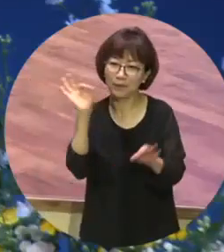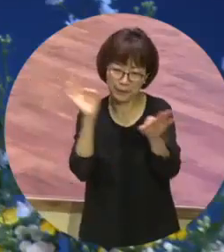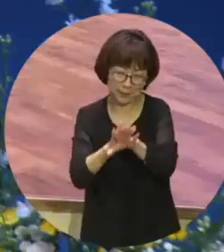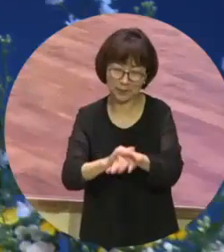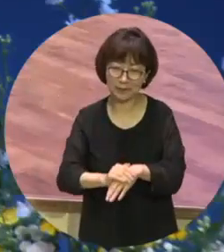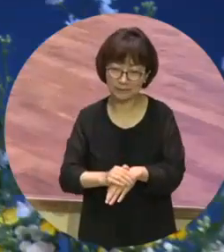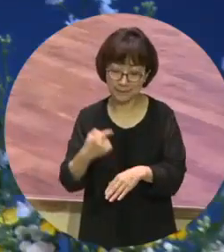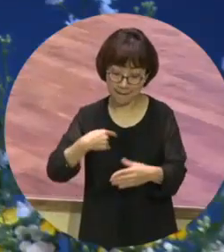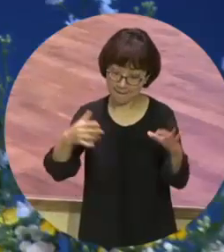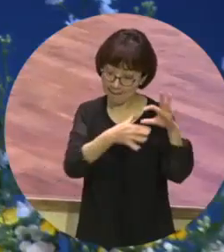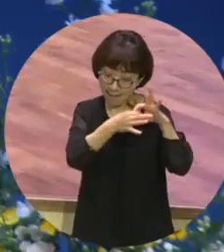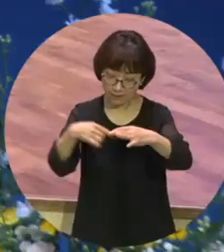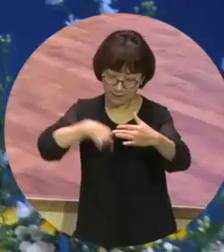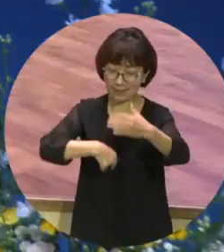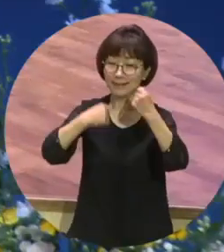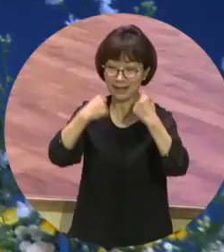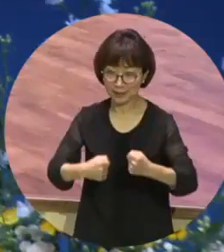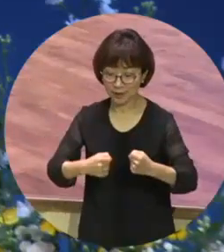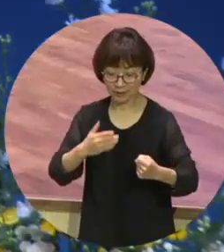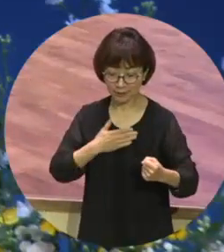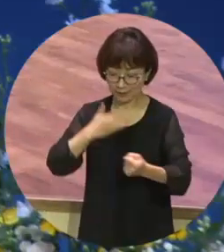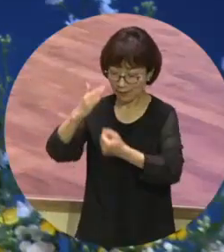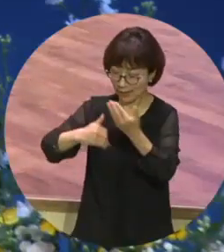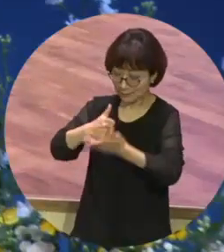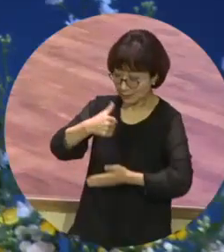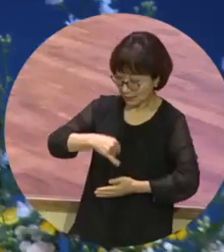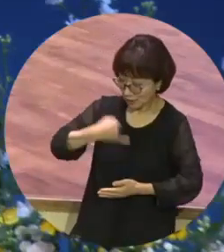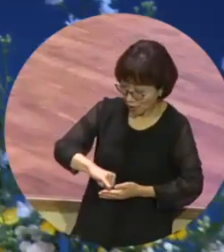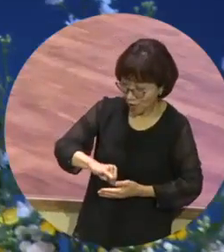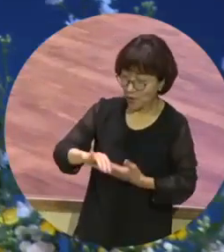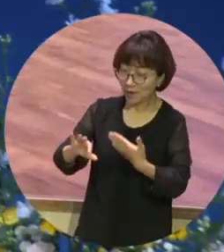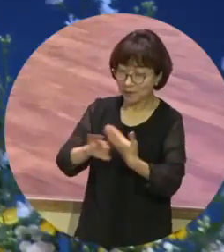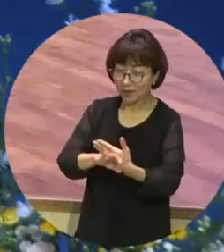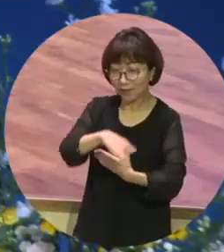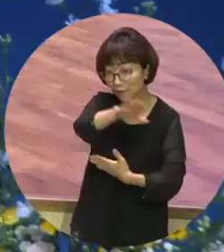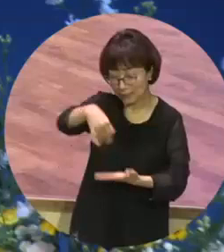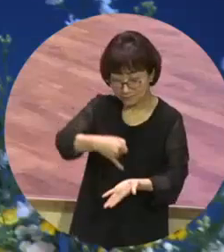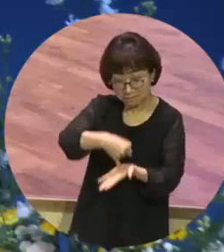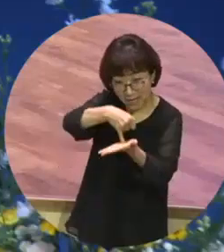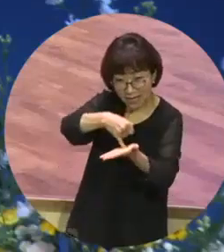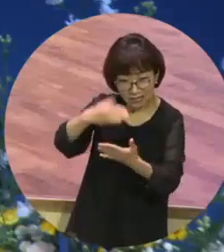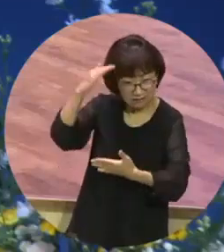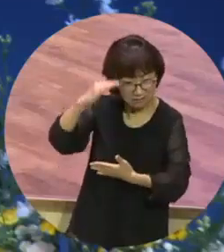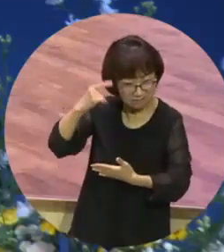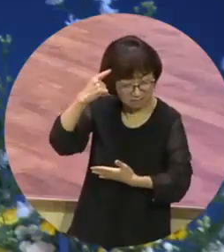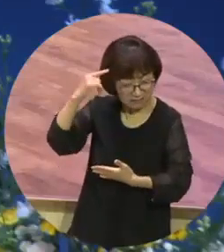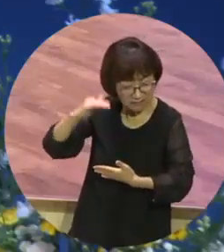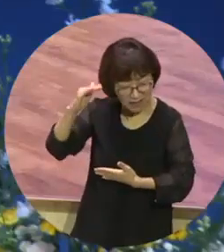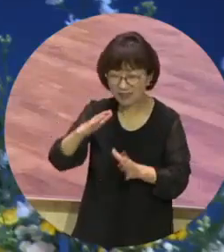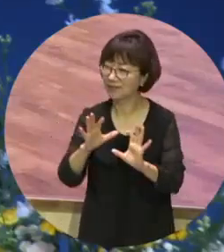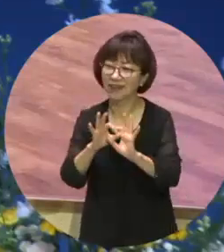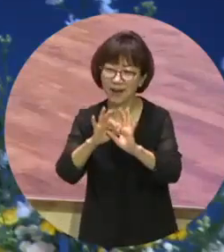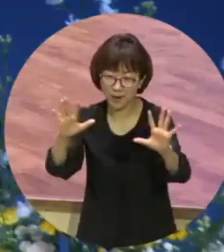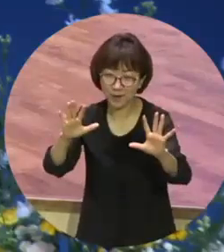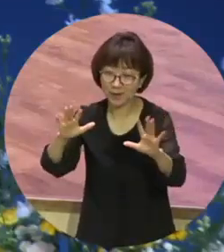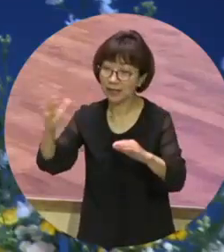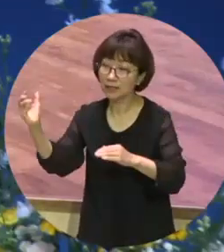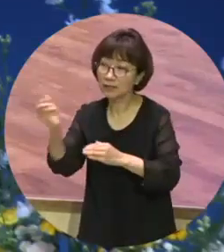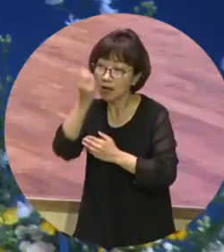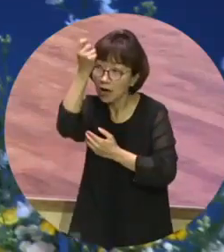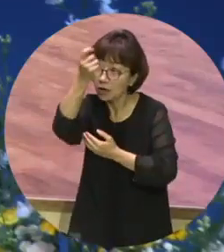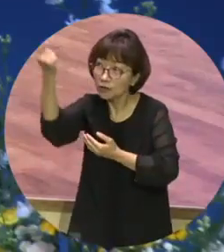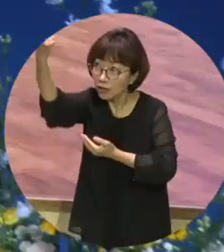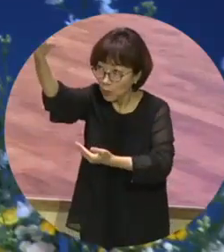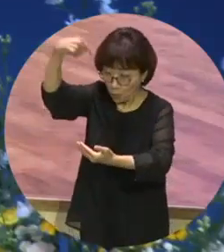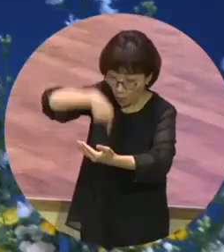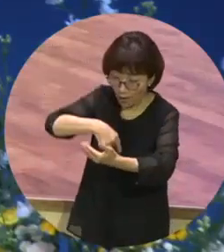영접해서 하나님의 자녀가 된 사람은 그 사람의 인격과 순종과 삶과 상관없이 영원히 함께 계신다.